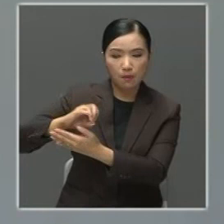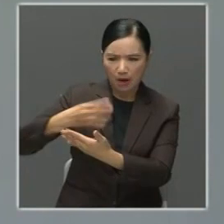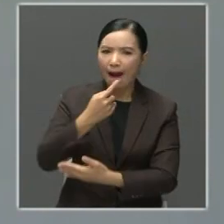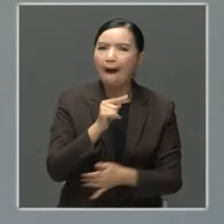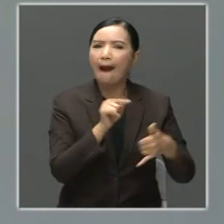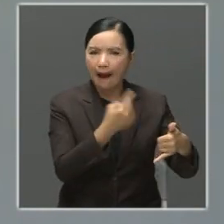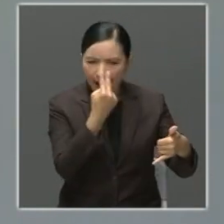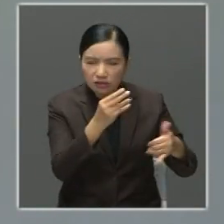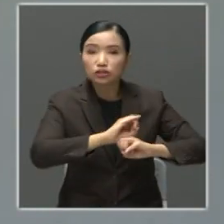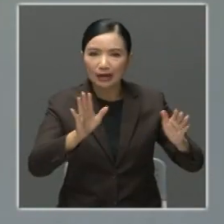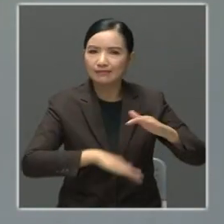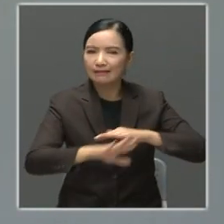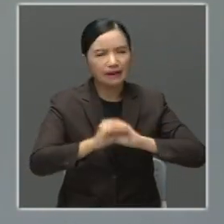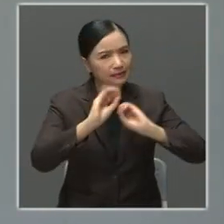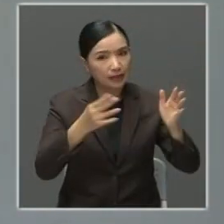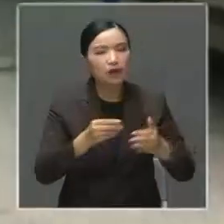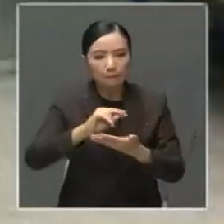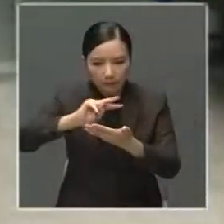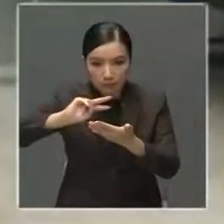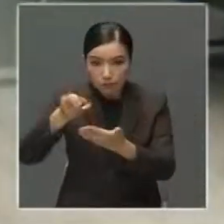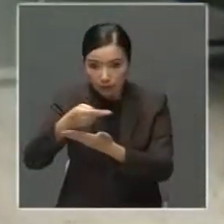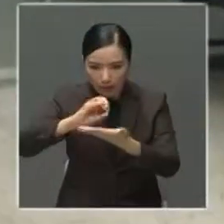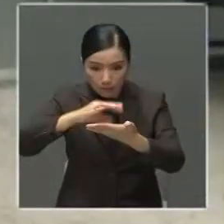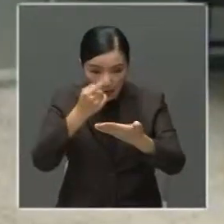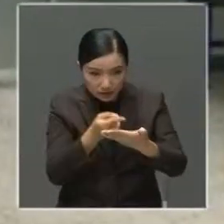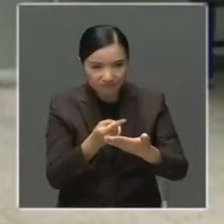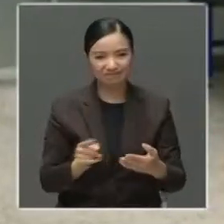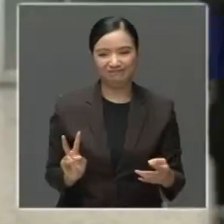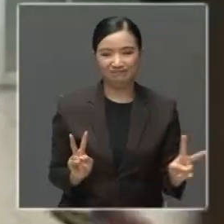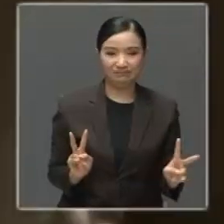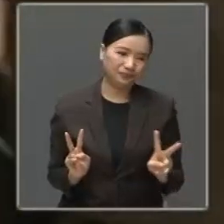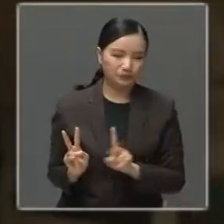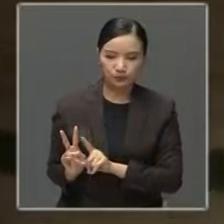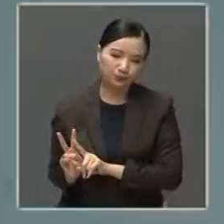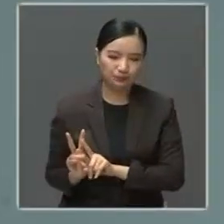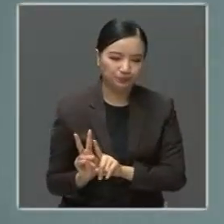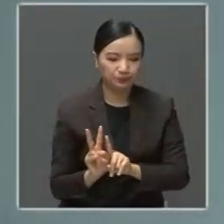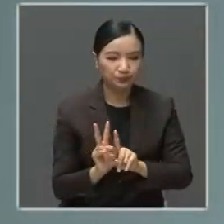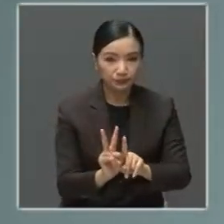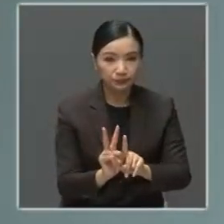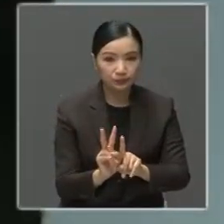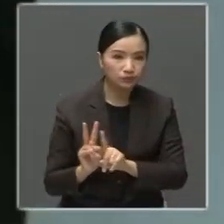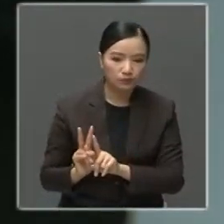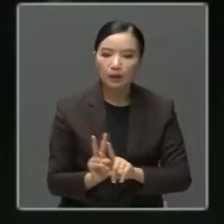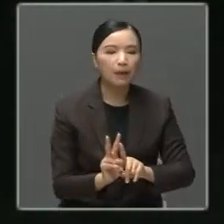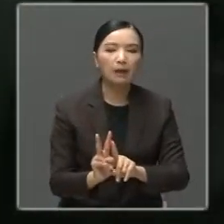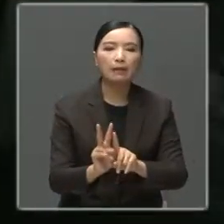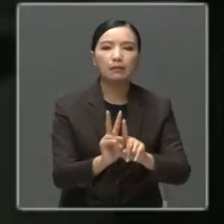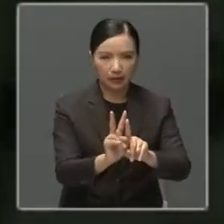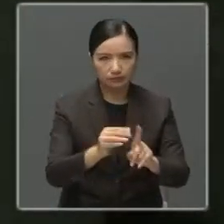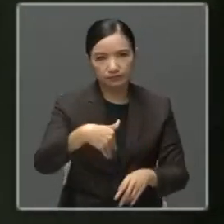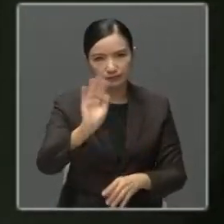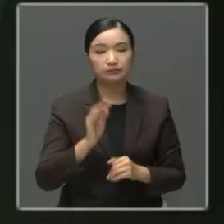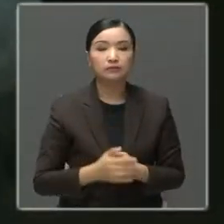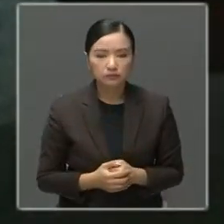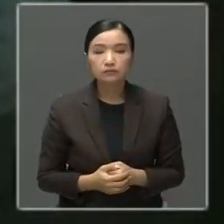ไขกุญแจแล้วก็ช่วยเหลือผู้ต้องขังออกมาจากนั้นก็พากันไปด้านนอกซึ่งกล้องบริเวณนั้นไม่มีนะคะส่วนประเด็นที่สื่อมวลช